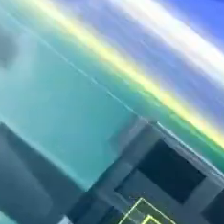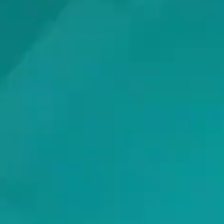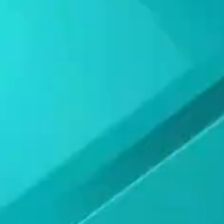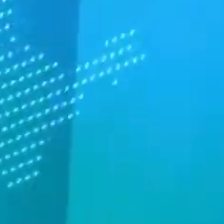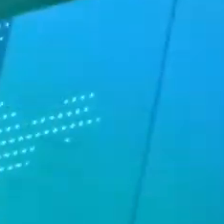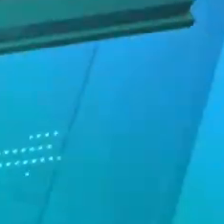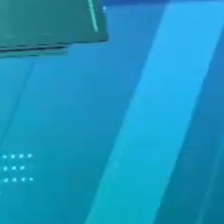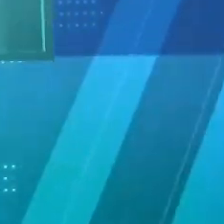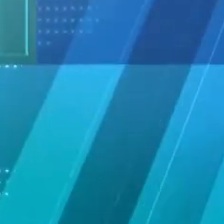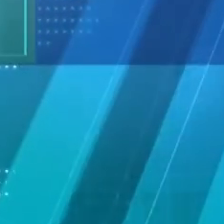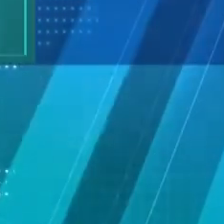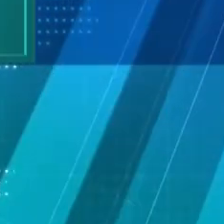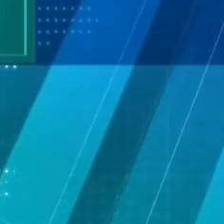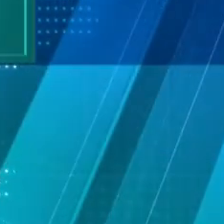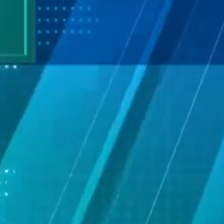Дякую.